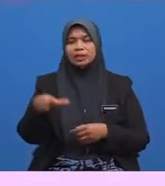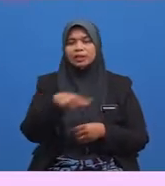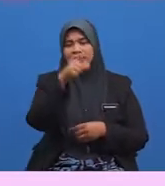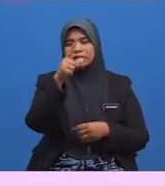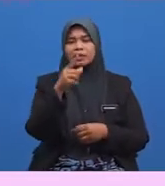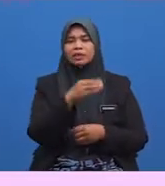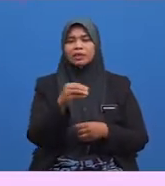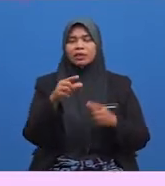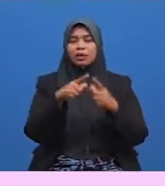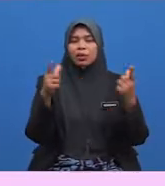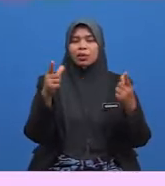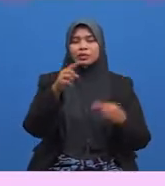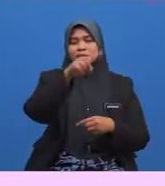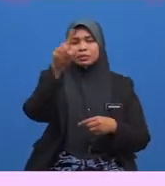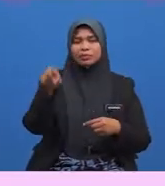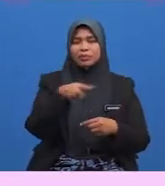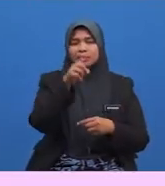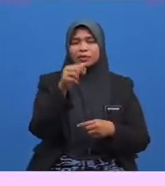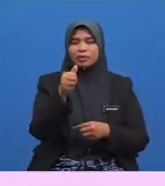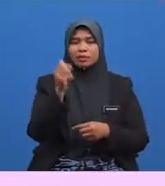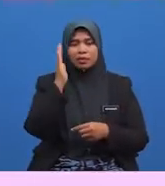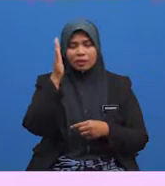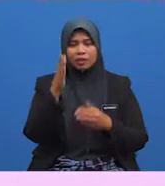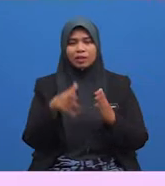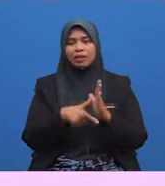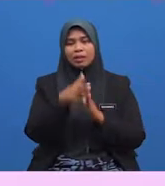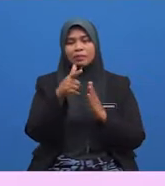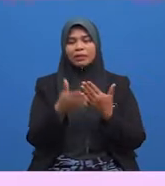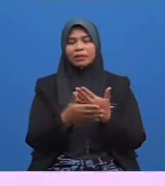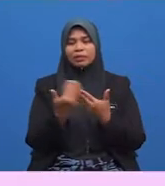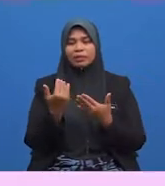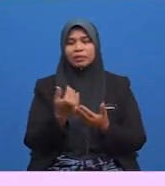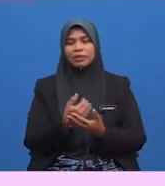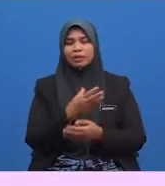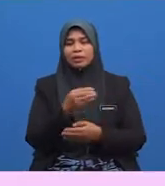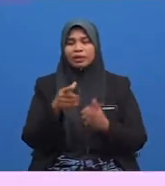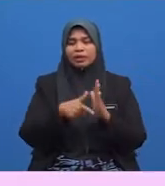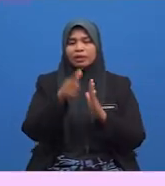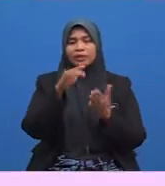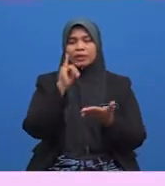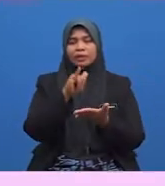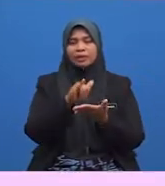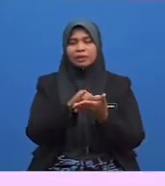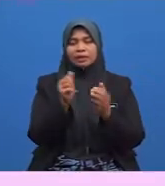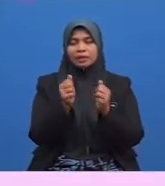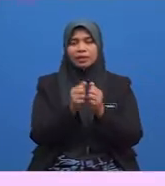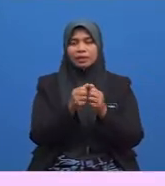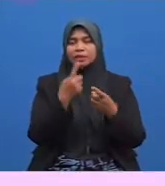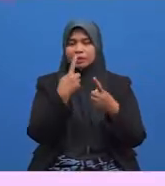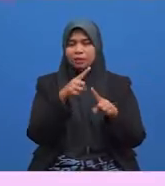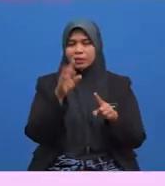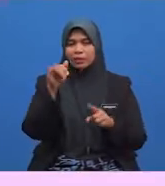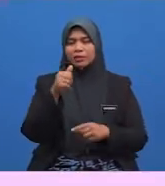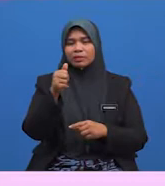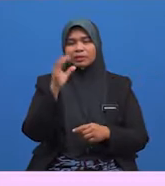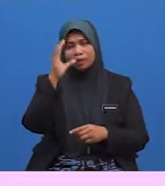luas bulatan, anda akan lebih mudah menjawab soalan dan lebih yakin dengan jawapan yang